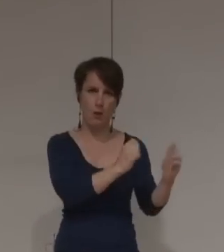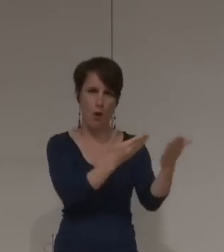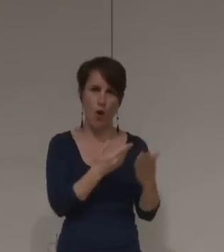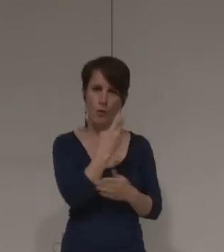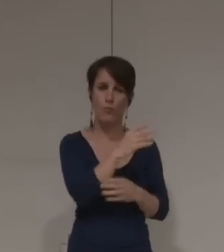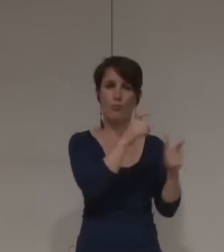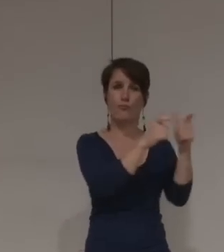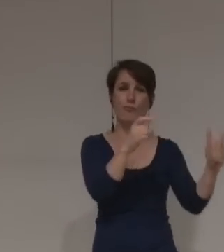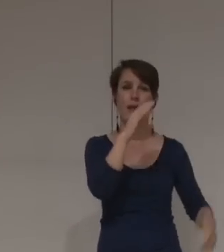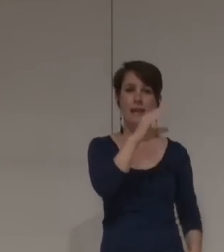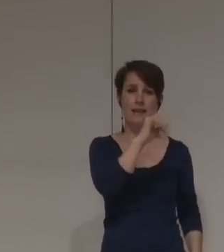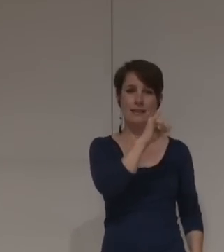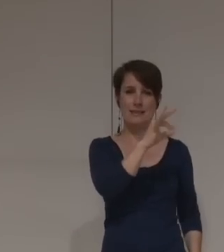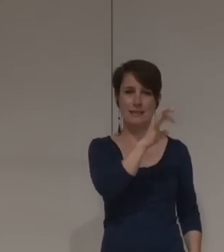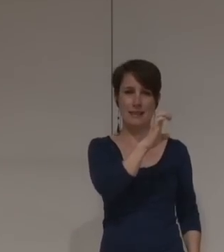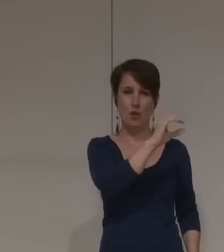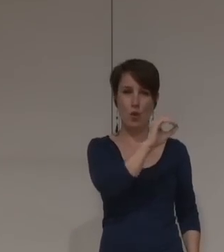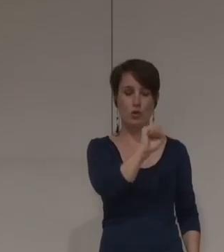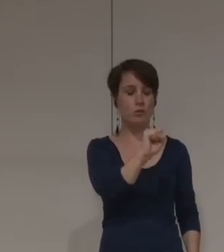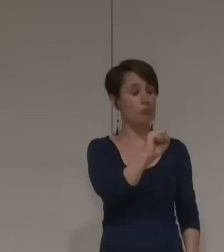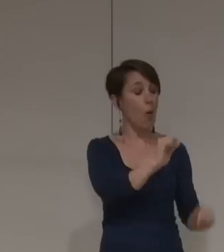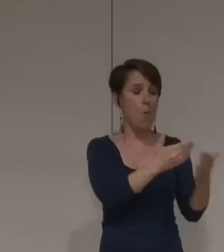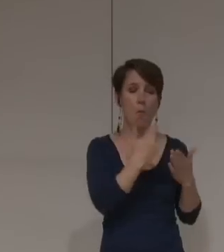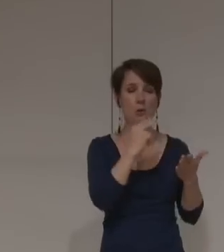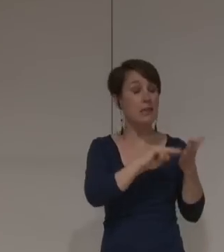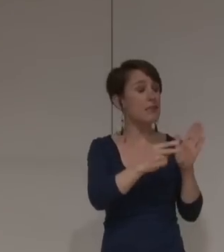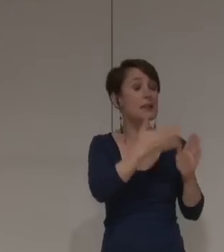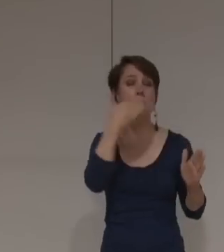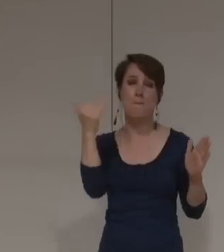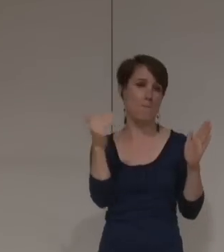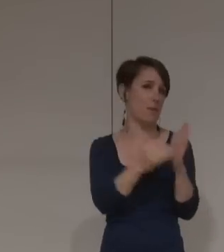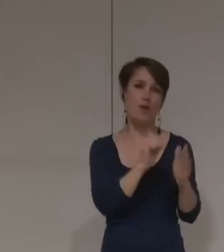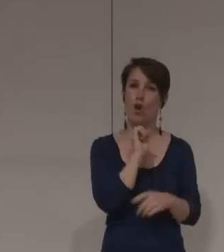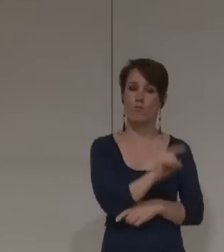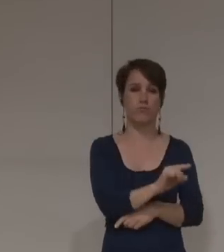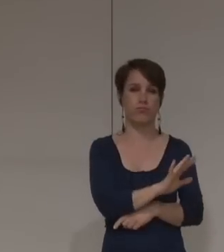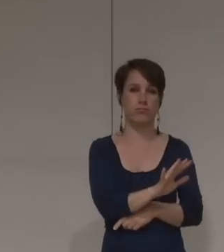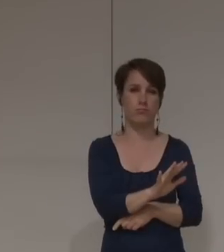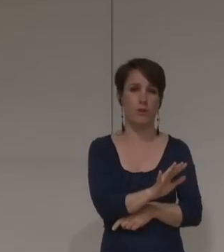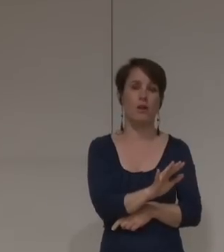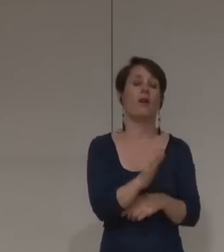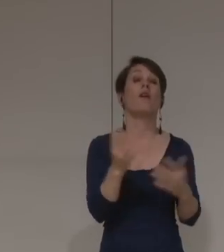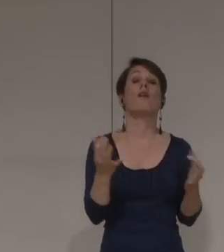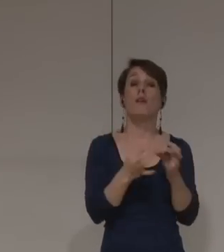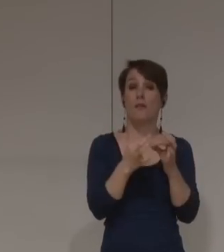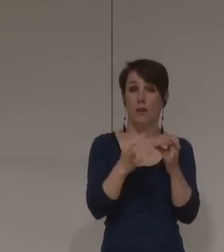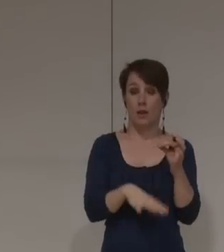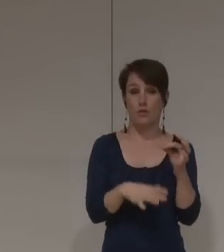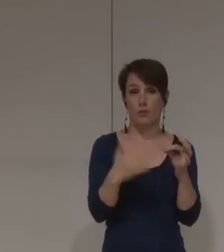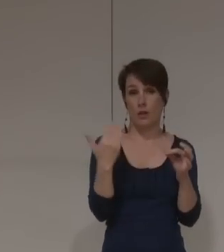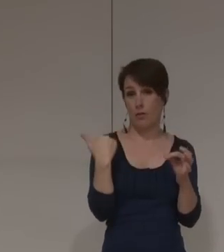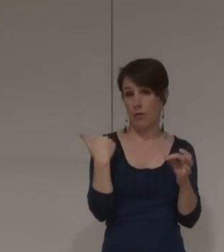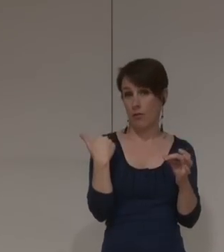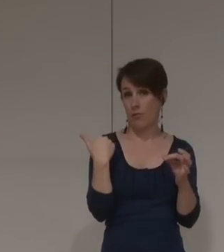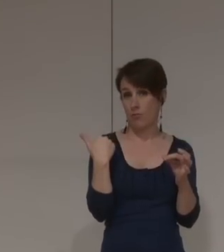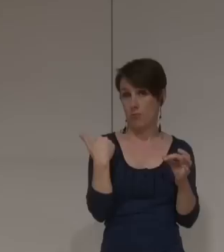comme la meilleure sur le plan technico-économique ce qui a été acté en terme de